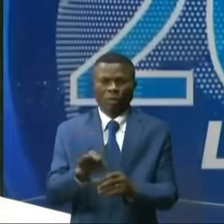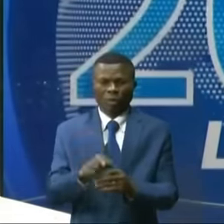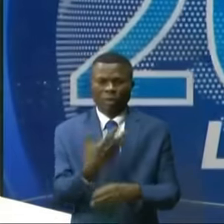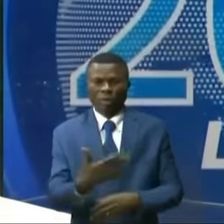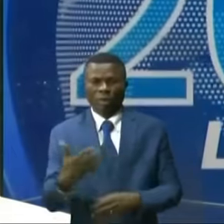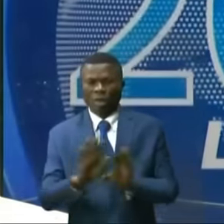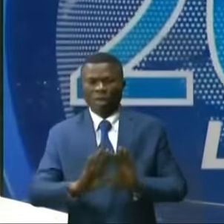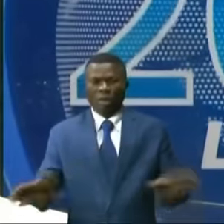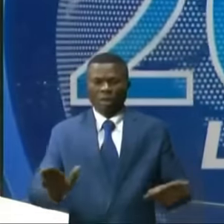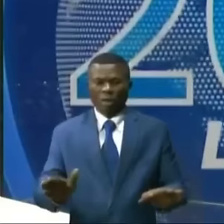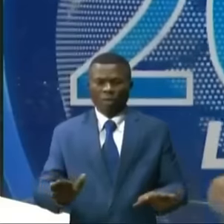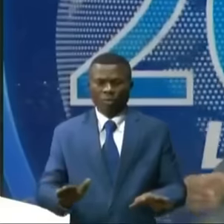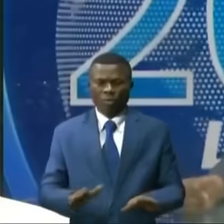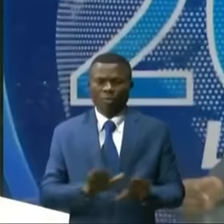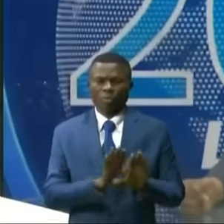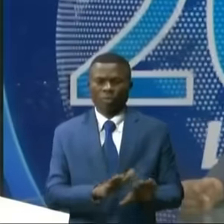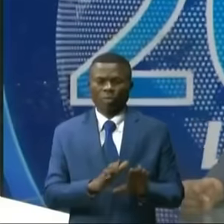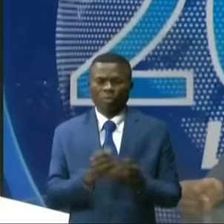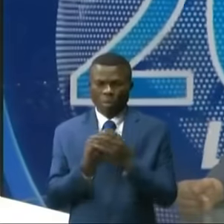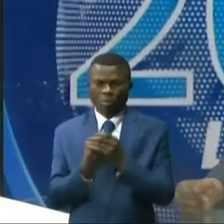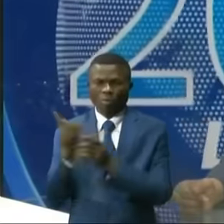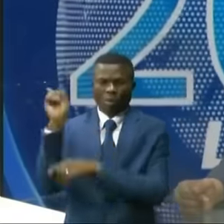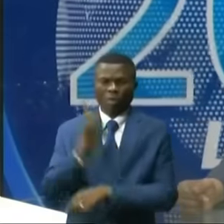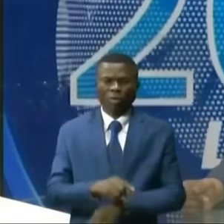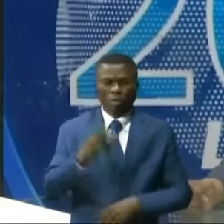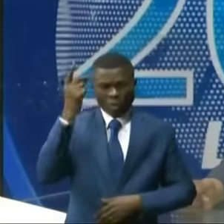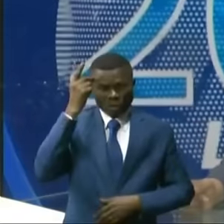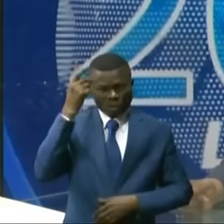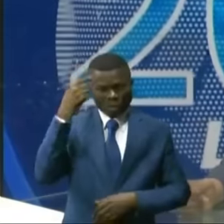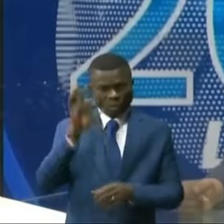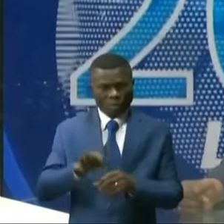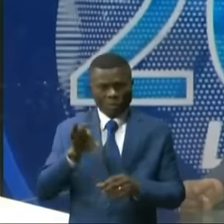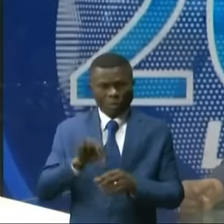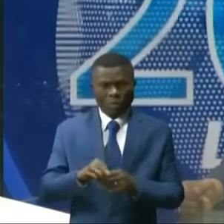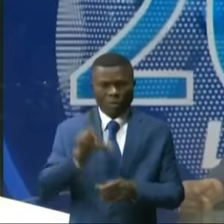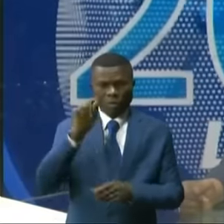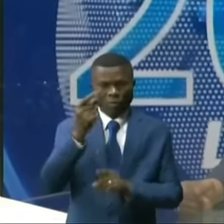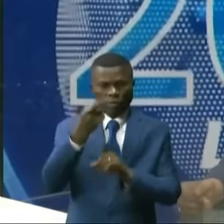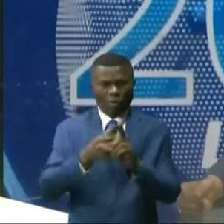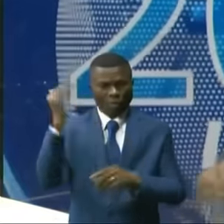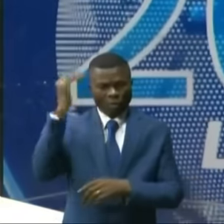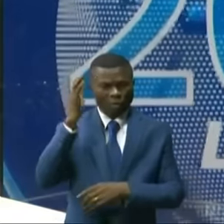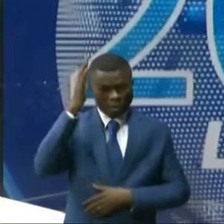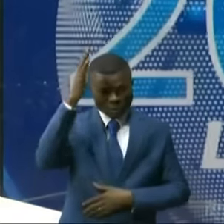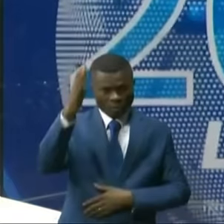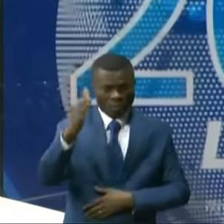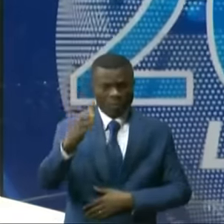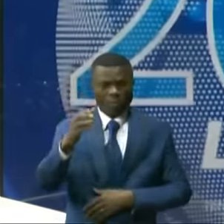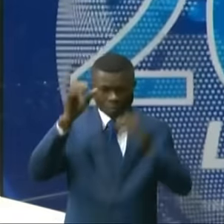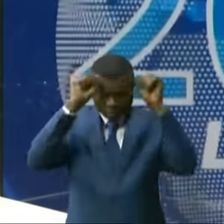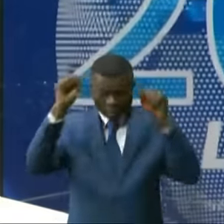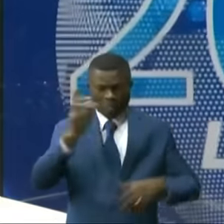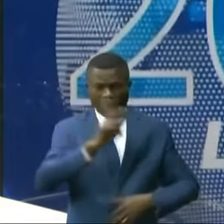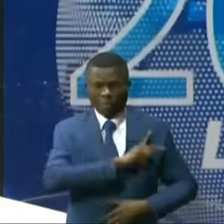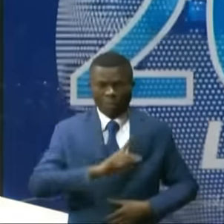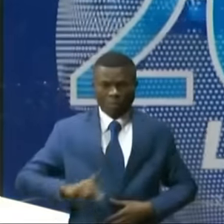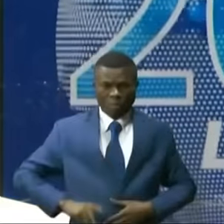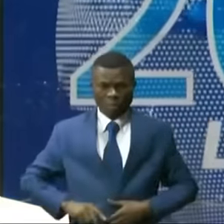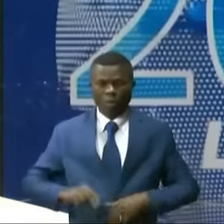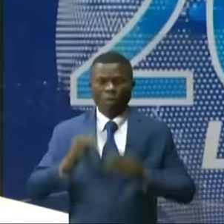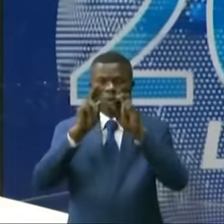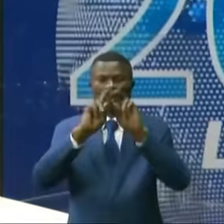sensible attendent le mouvement vers Kinshasa pour les élections du 20 décembre prochain deikadima depuis l'usine